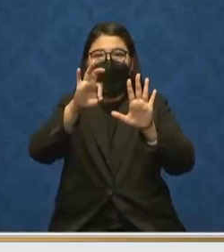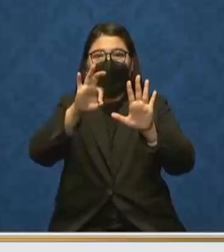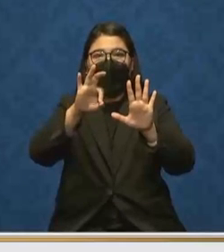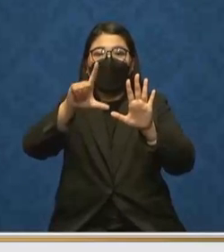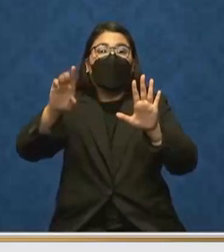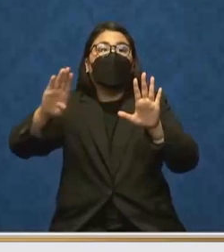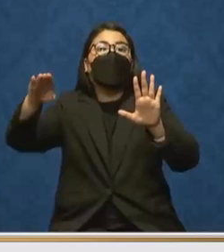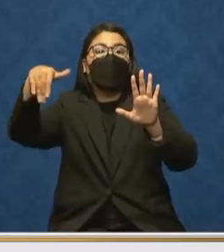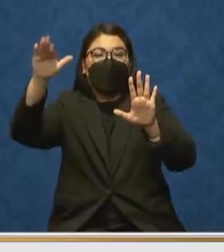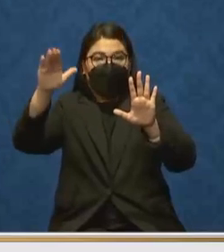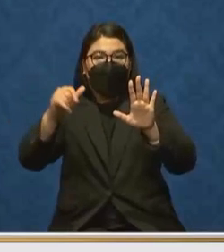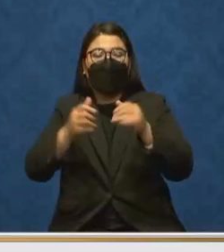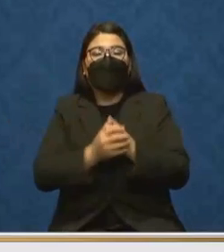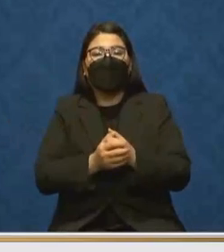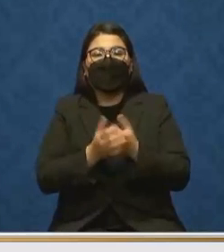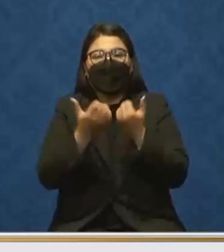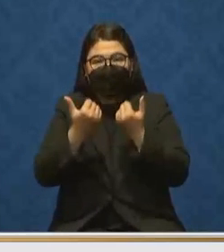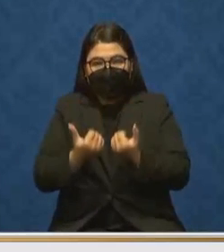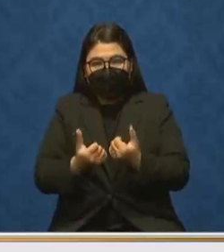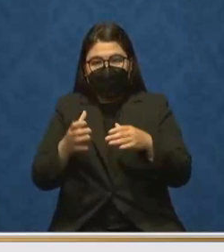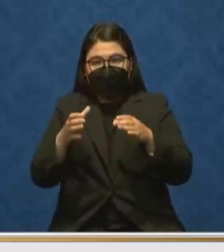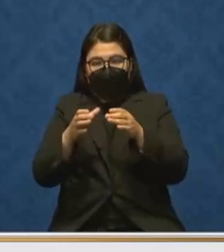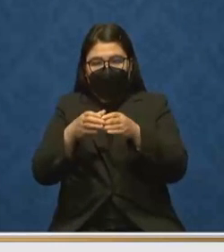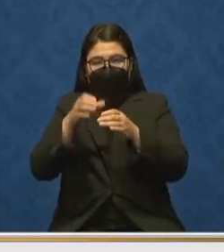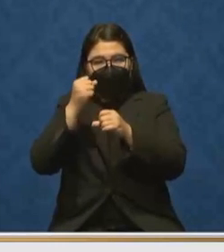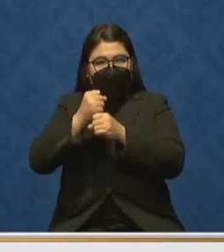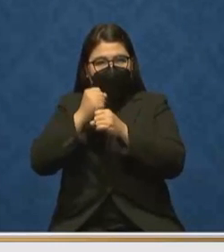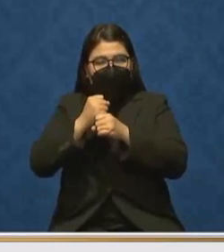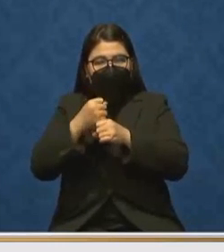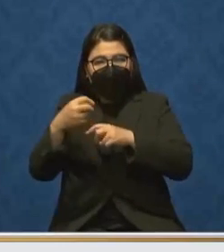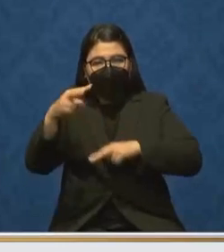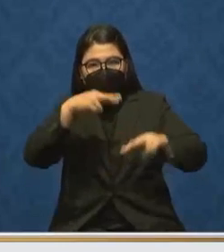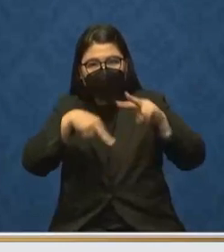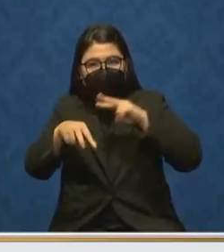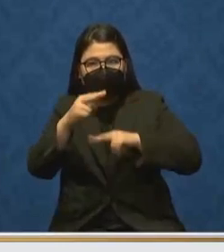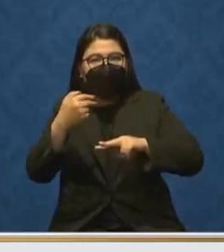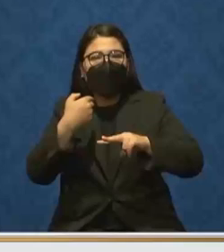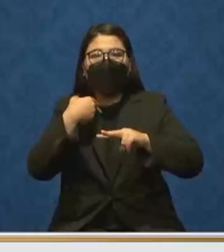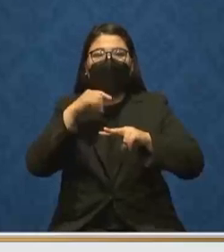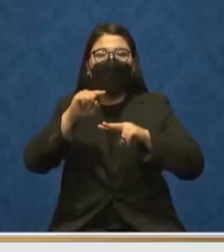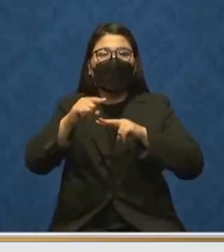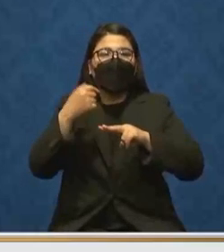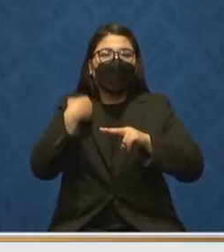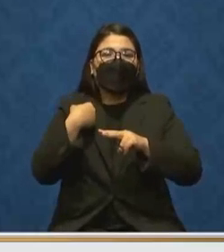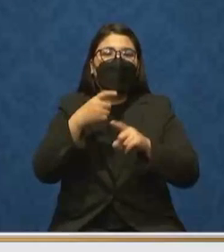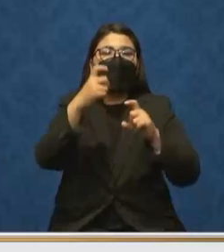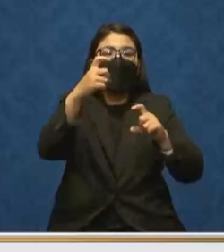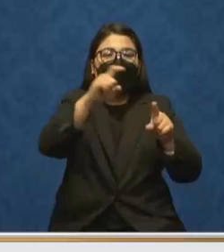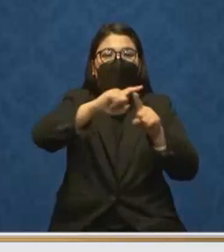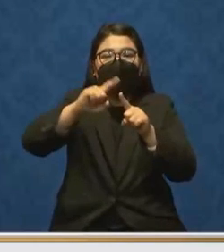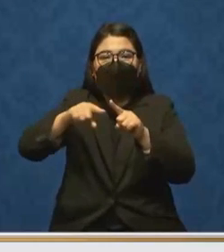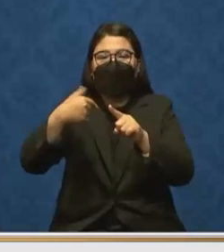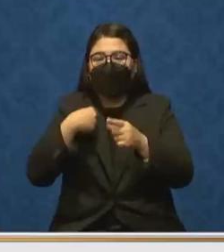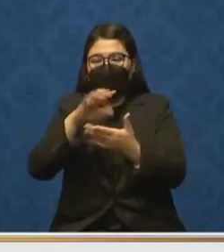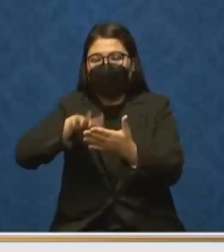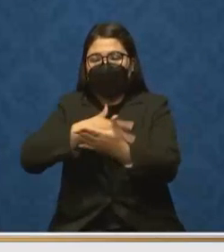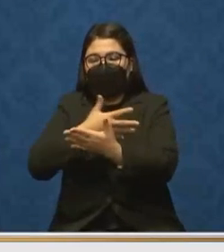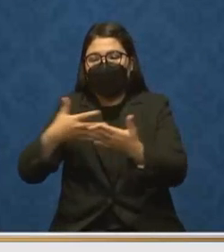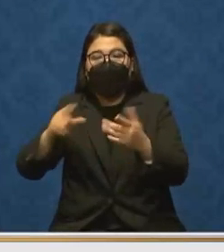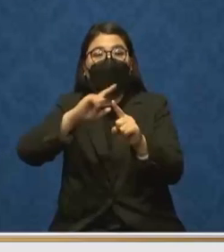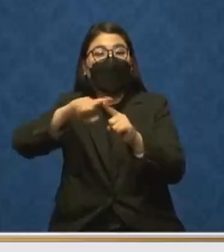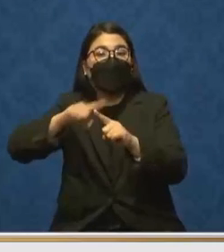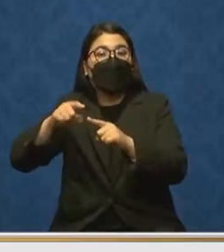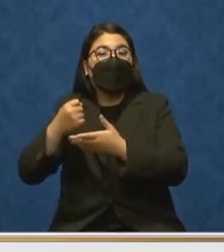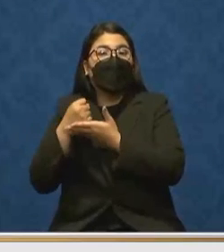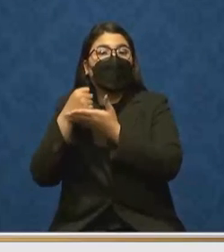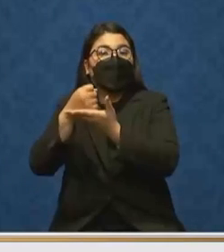58,194.4 ล้านบาทเพื่อให้หน่วยงานด้านความมั่นคงมีความพร้อมที่จะเผชิญภัยคุกคามทุกรูปแบบมีระบบและแผนเตรียมพร้อมแห่งชาติที่ทันสมัยและป